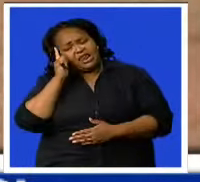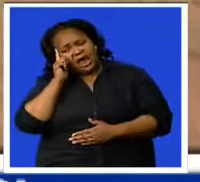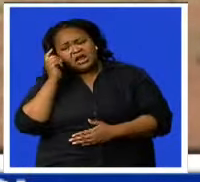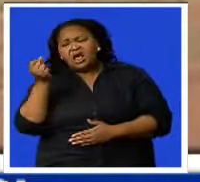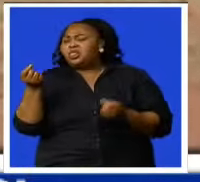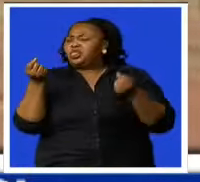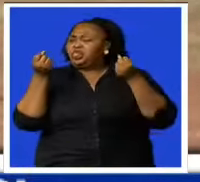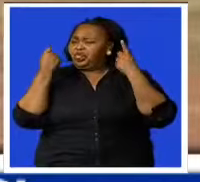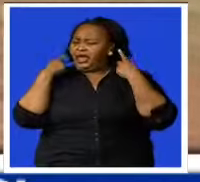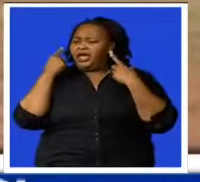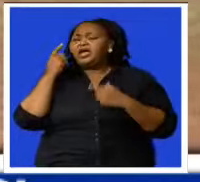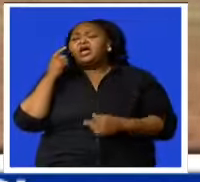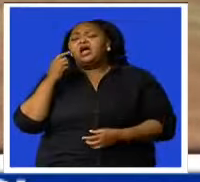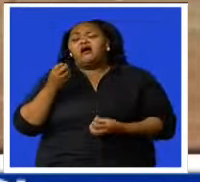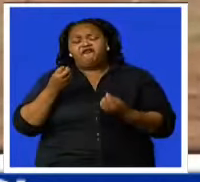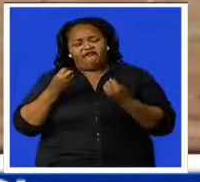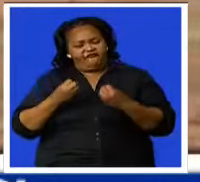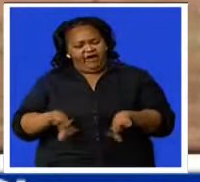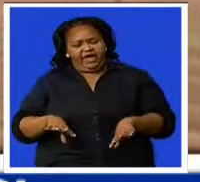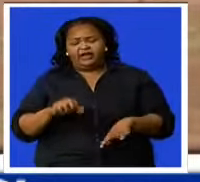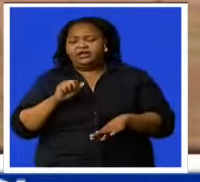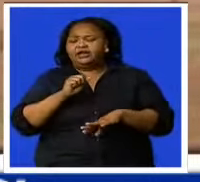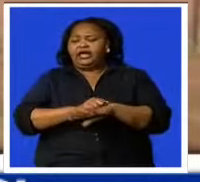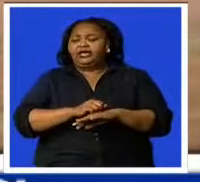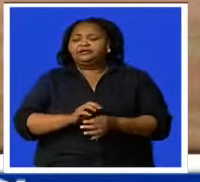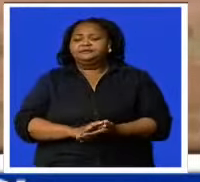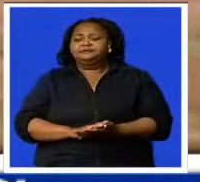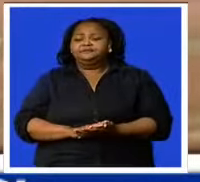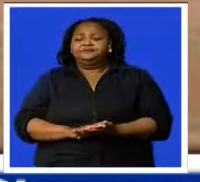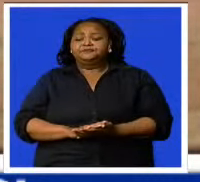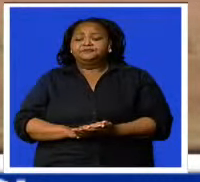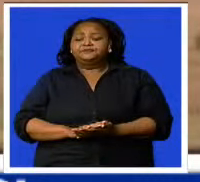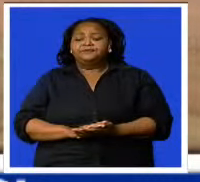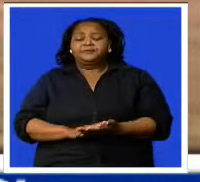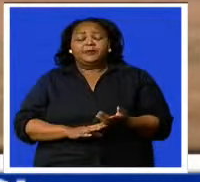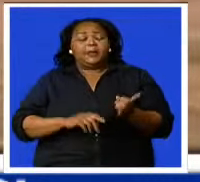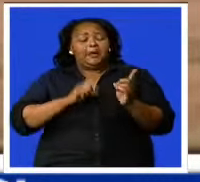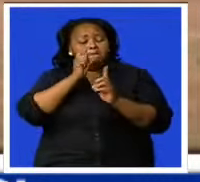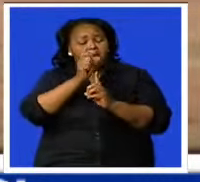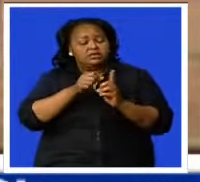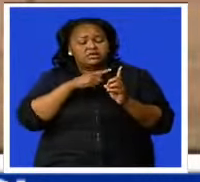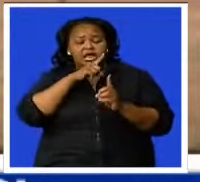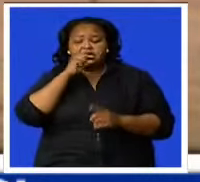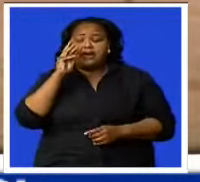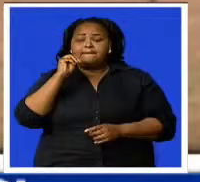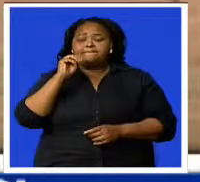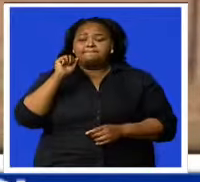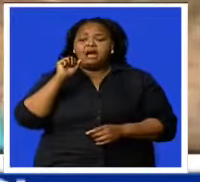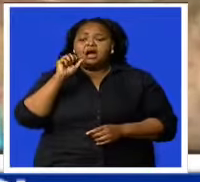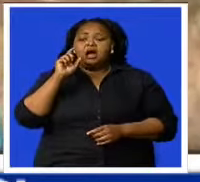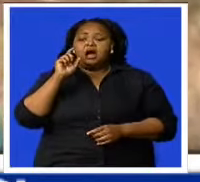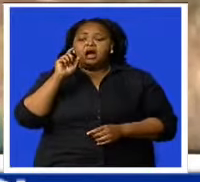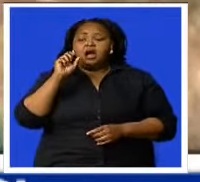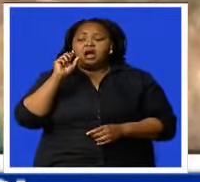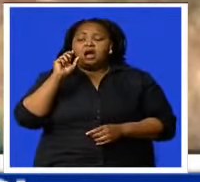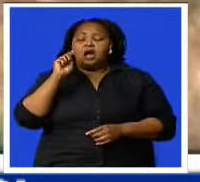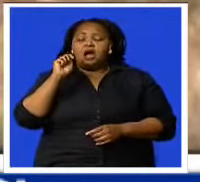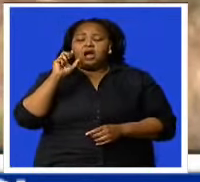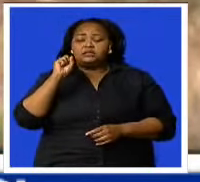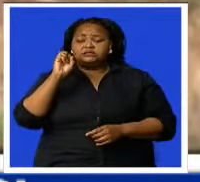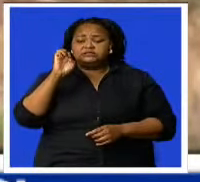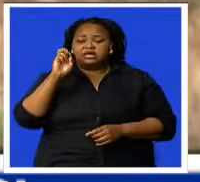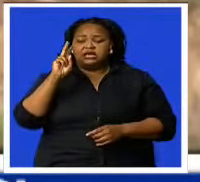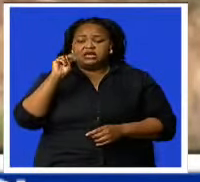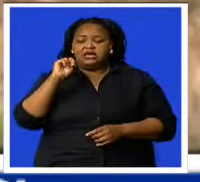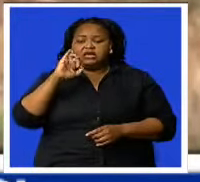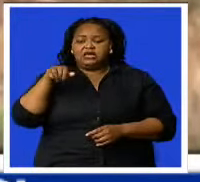yemcuba emphakathi yegamula kaMathenjwa masuka Mathenjwa uthi lesikolo sithuthukisa lomango ukuyisa indawo